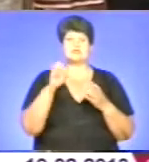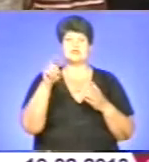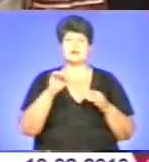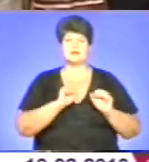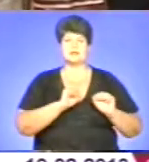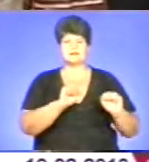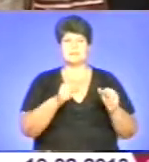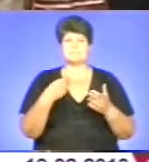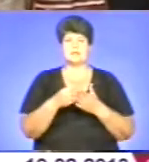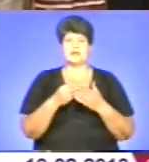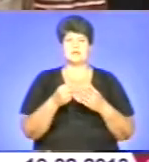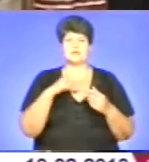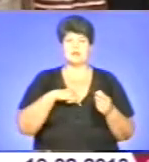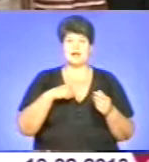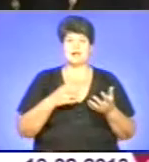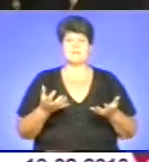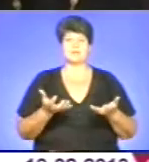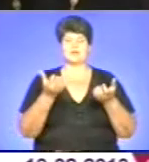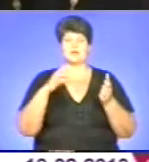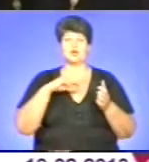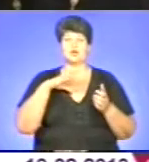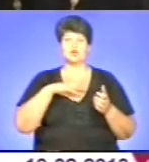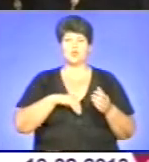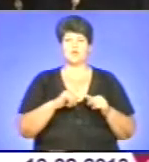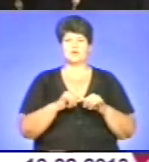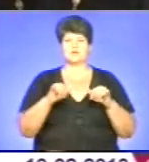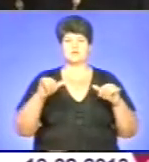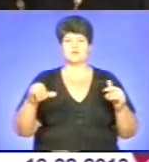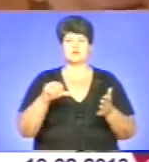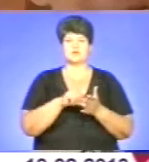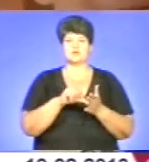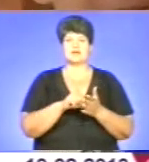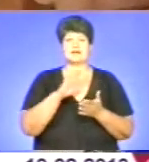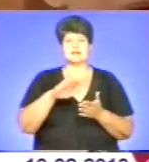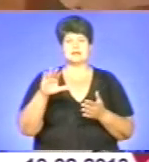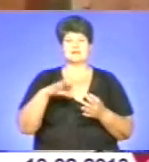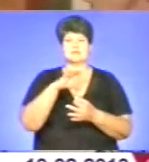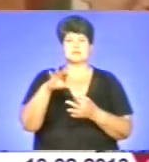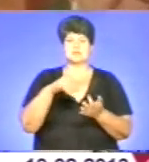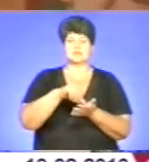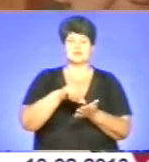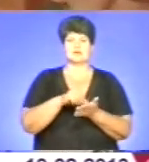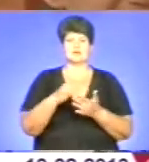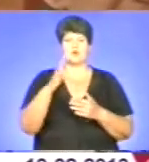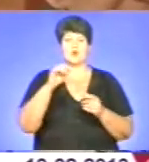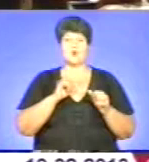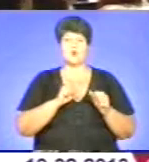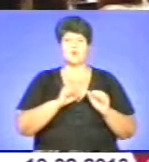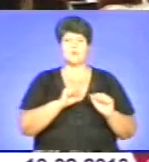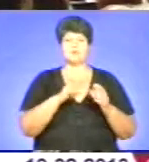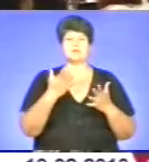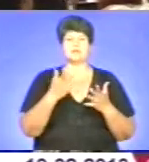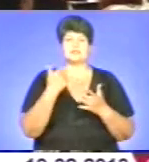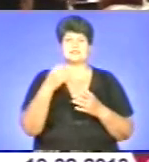матеріальна підтримка духовний розвиток учасників ними є дітисироти та їхні опікуни багатодітні родини